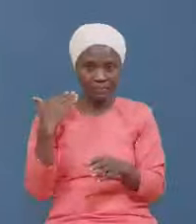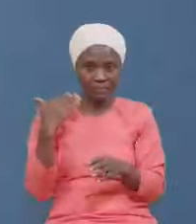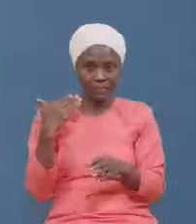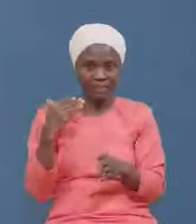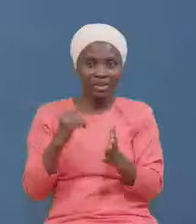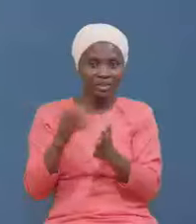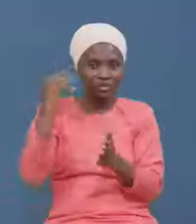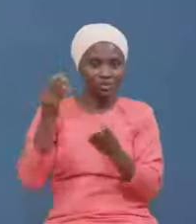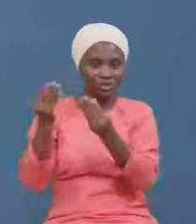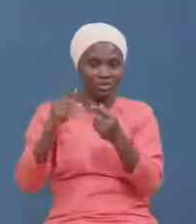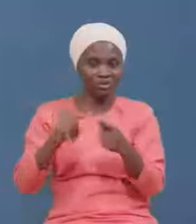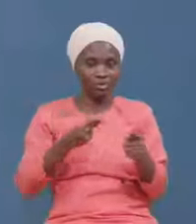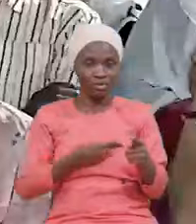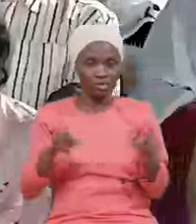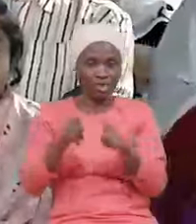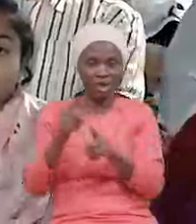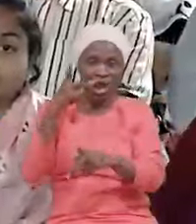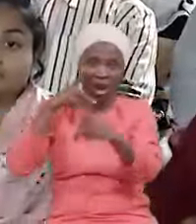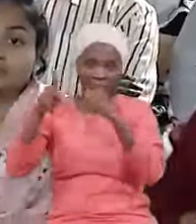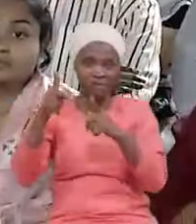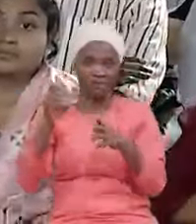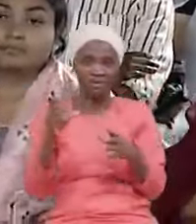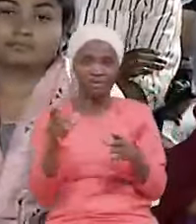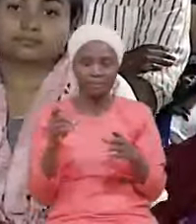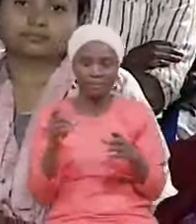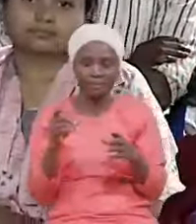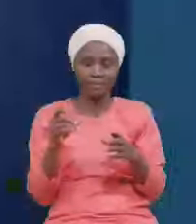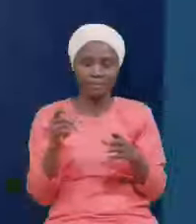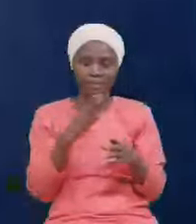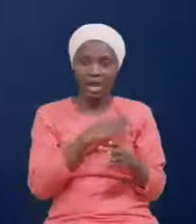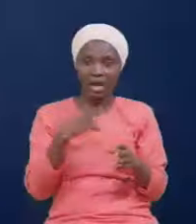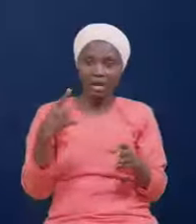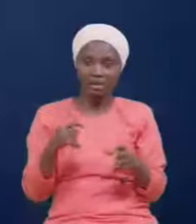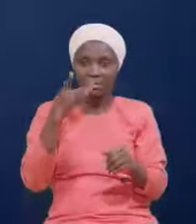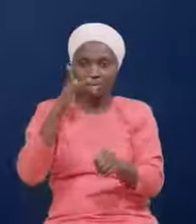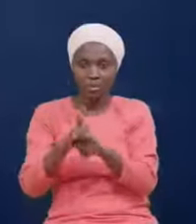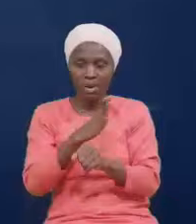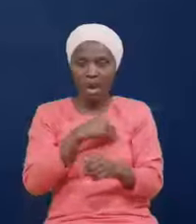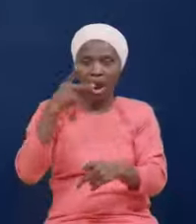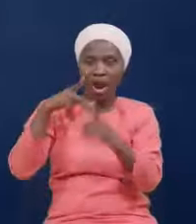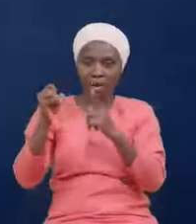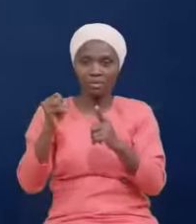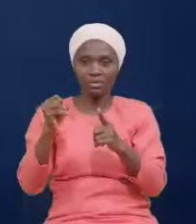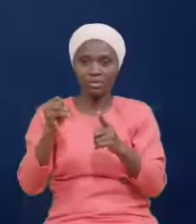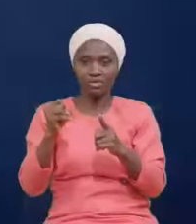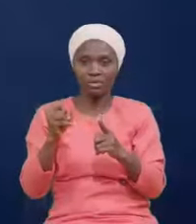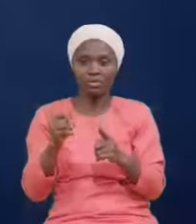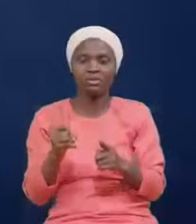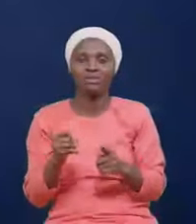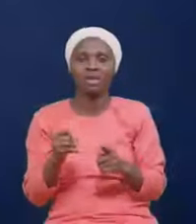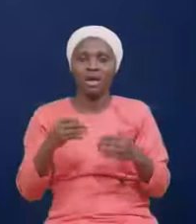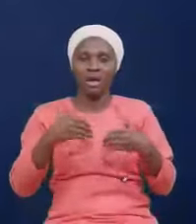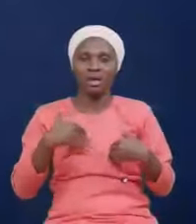to us in prophecy. అది మనకు ప్రవచనంగా ఇవ్వబడింది. And the promise and the prophecy becomes a performance. ఈ